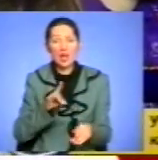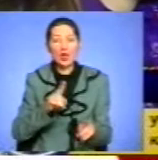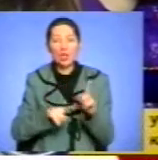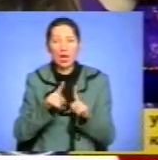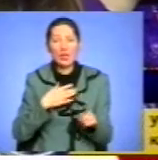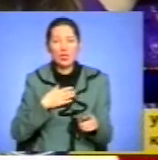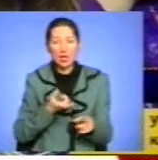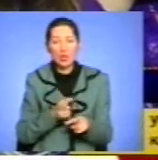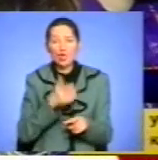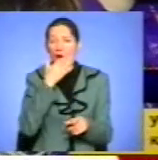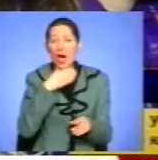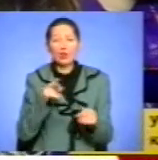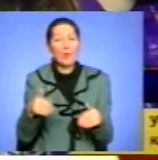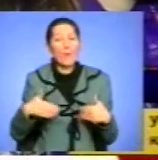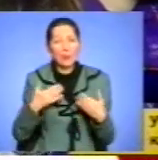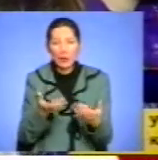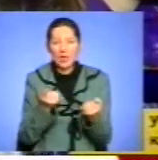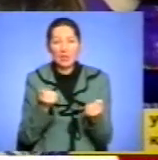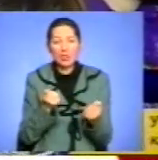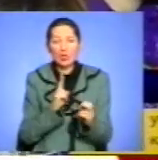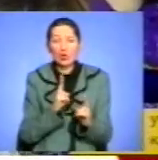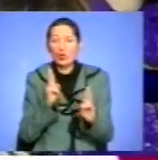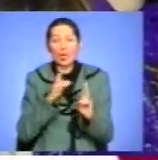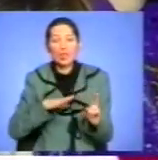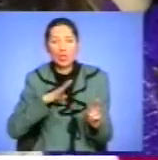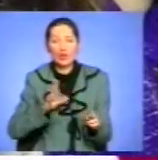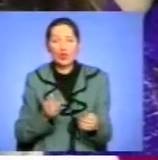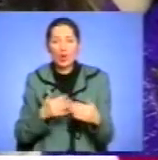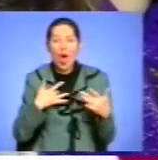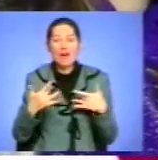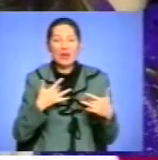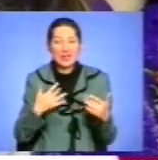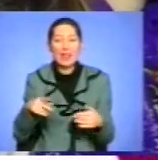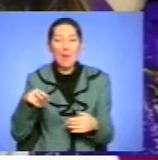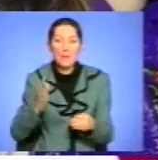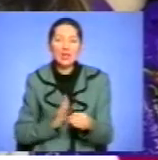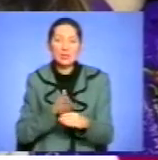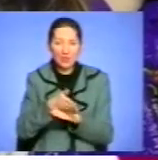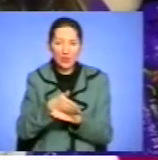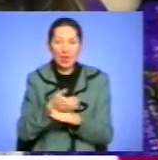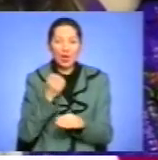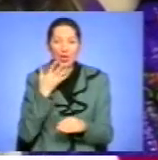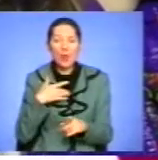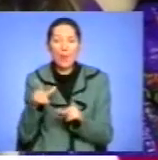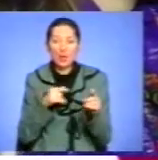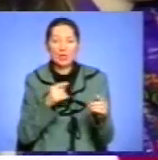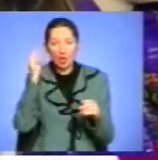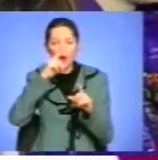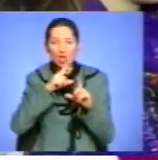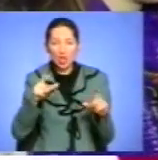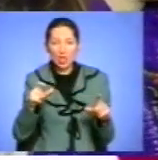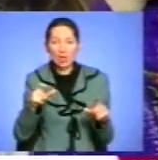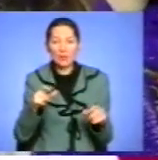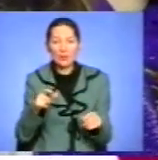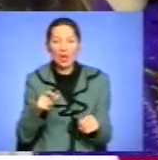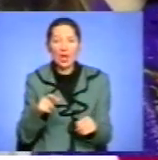гарно прийняли. Ніхто нічого не очікував такого, що вертеп до них завітає. І коли ми поїхали до тих шкіл після них, то